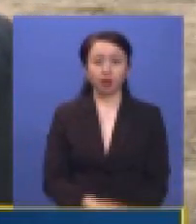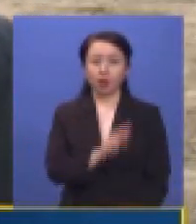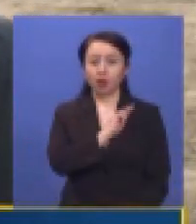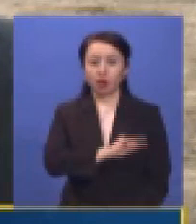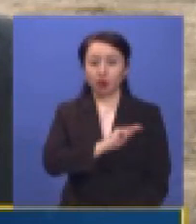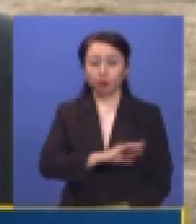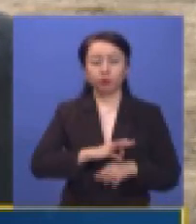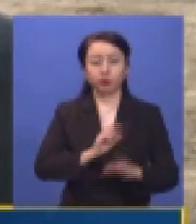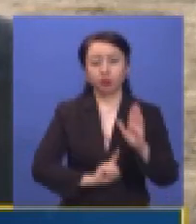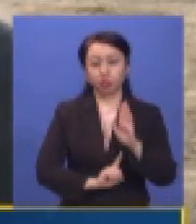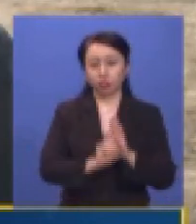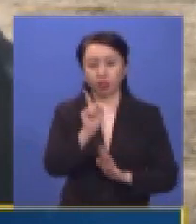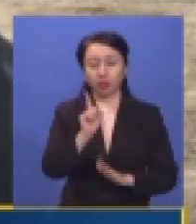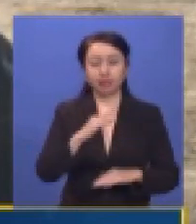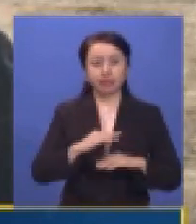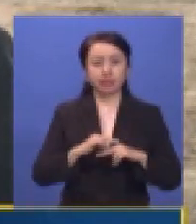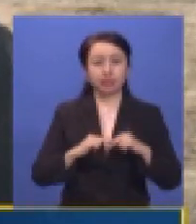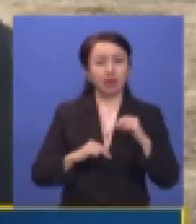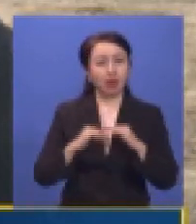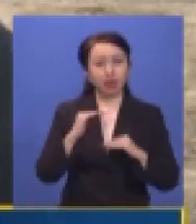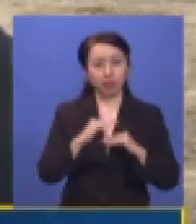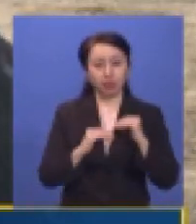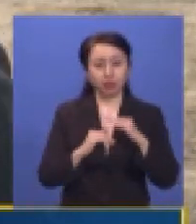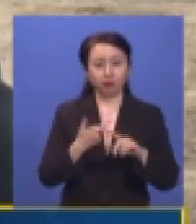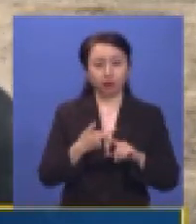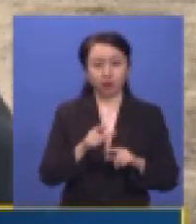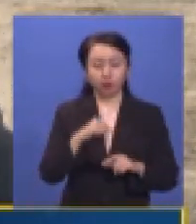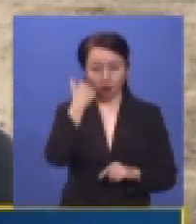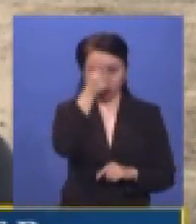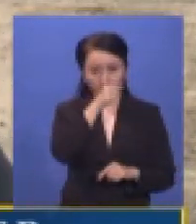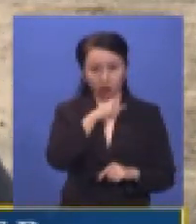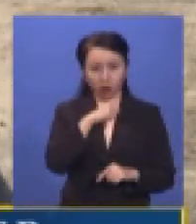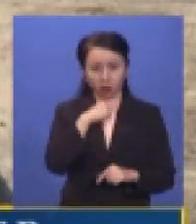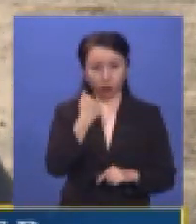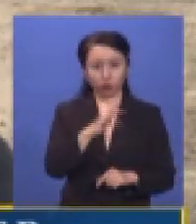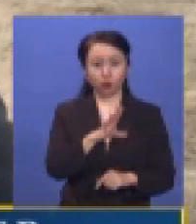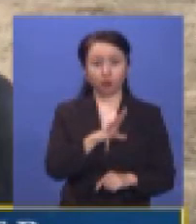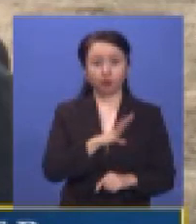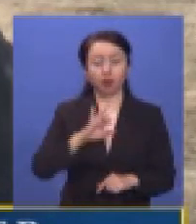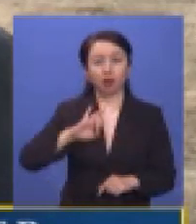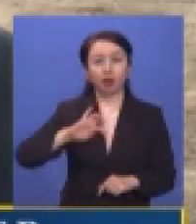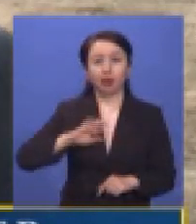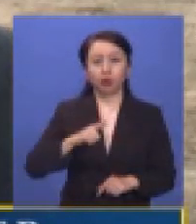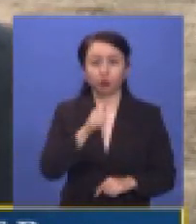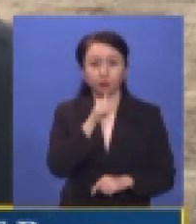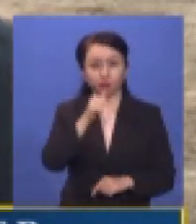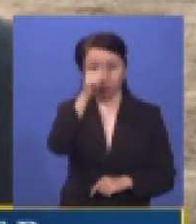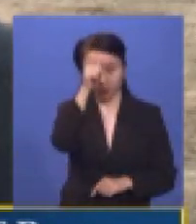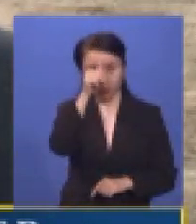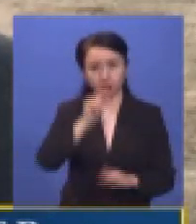Начало строительства в текущем году. Это было в июне месяце.